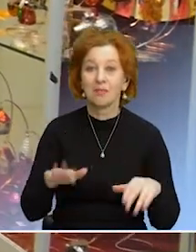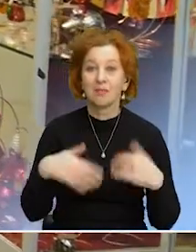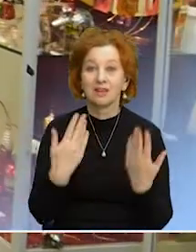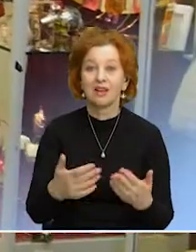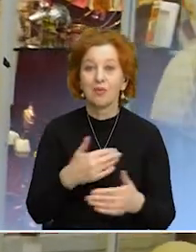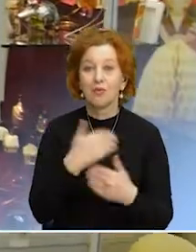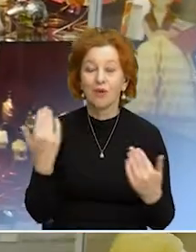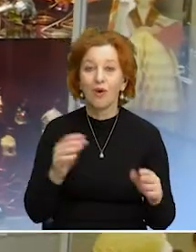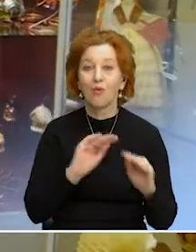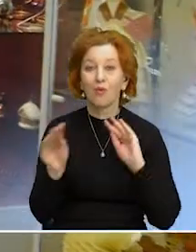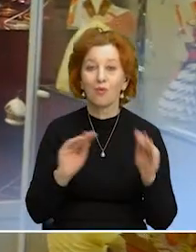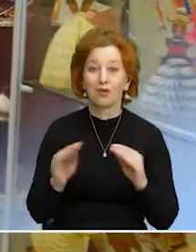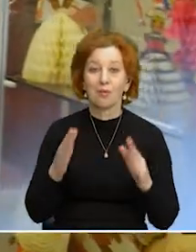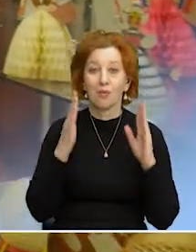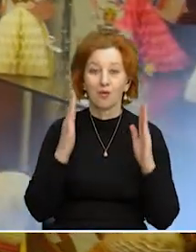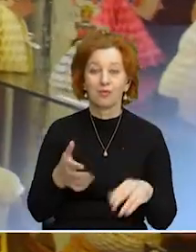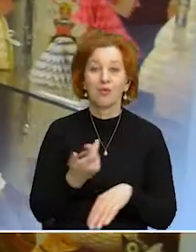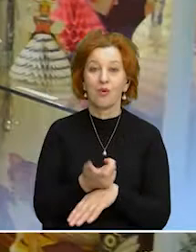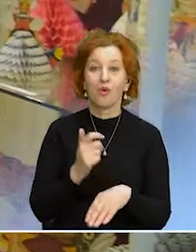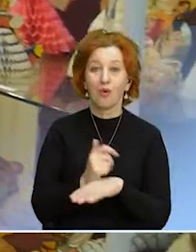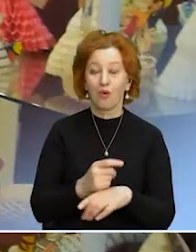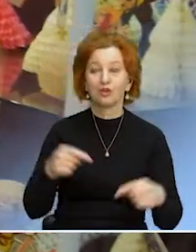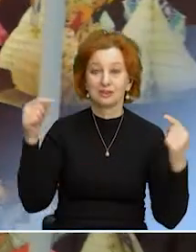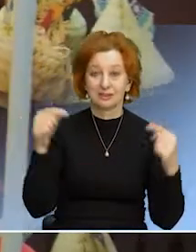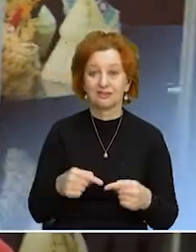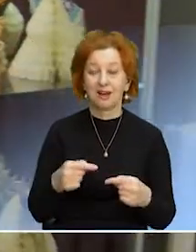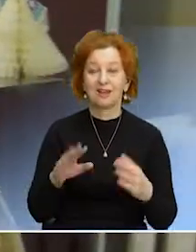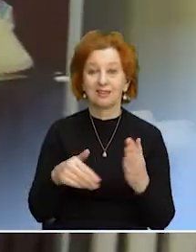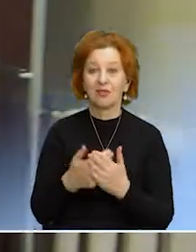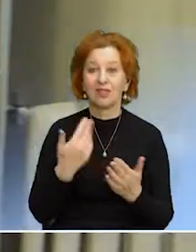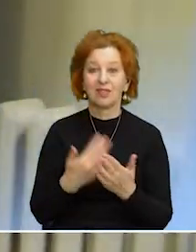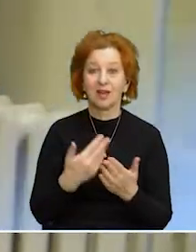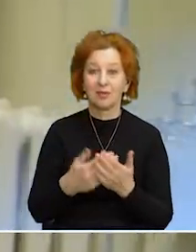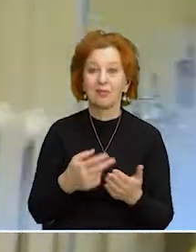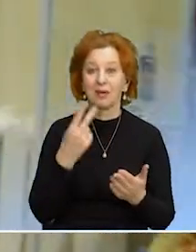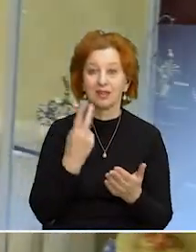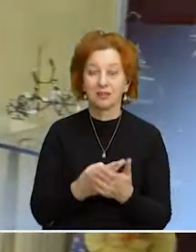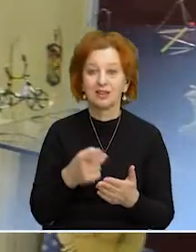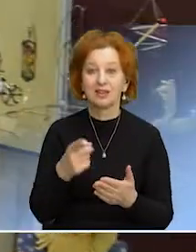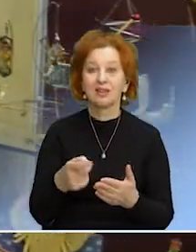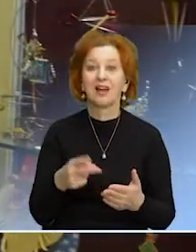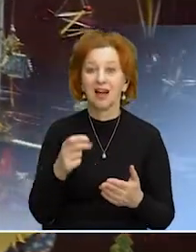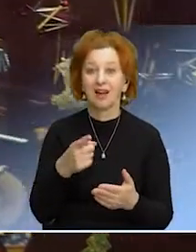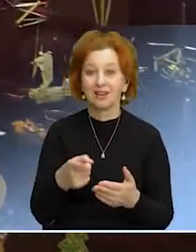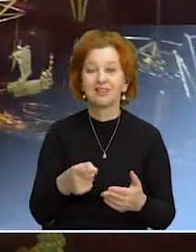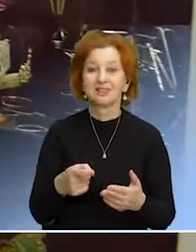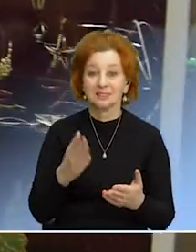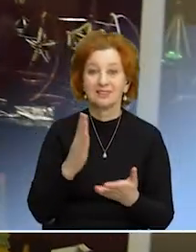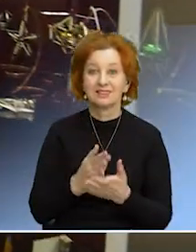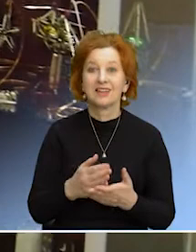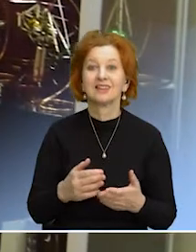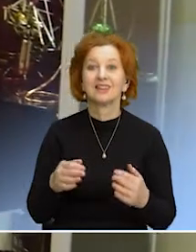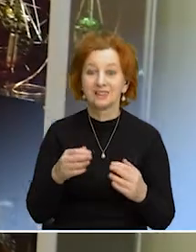поставлено много тематических украшений, будет очень кстати. Ну вот, например, посмотрите, космонавт.